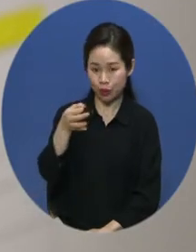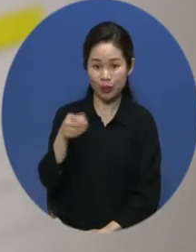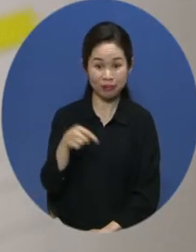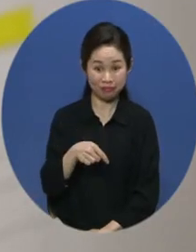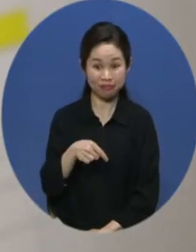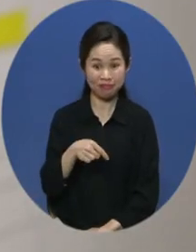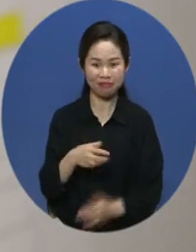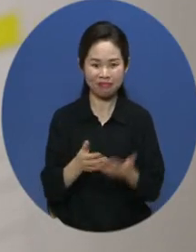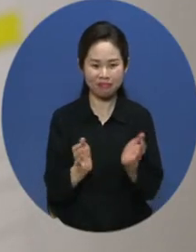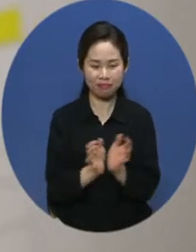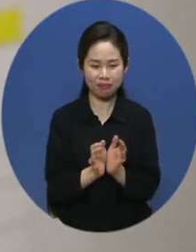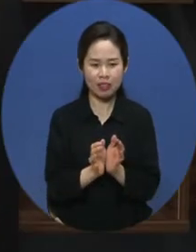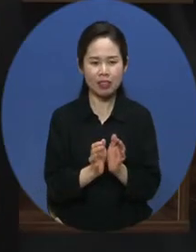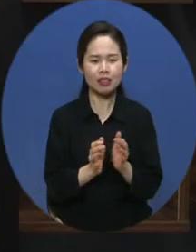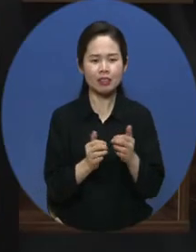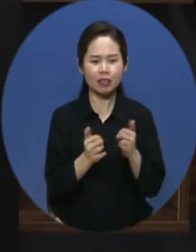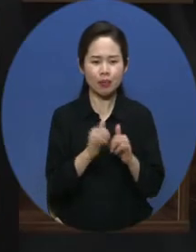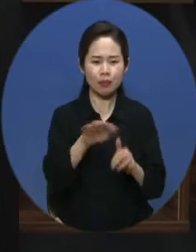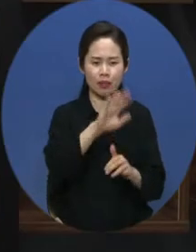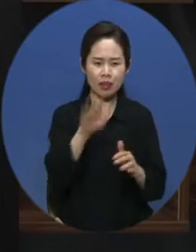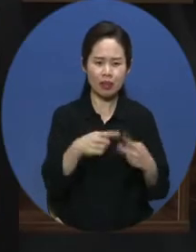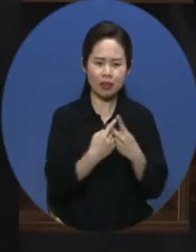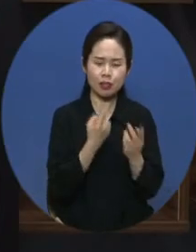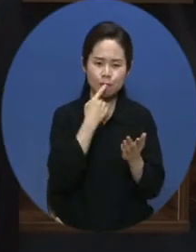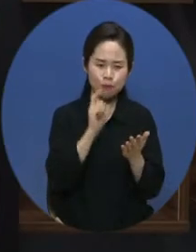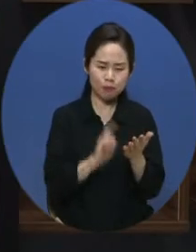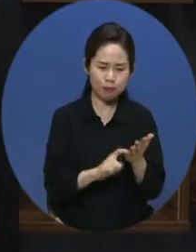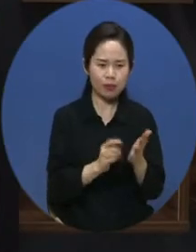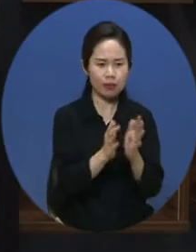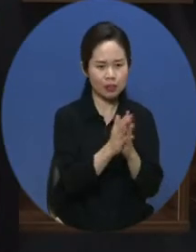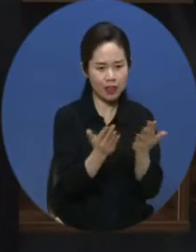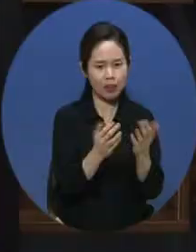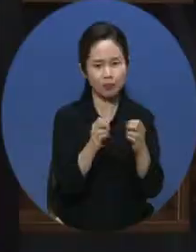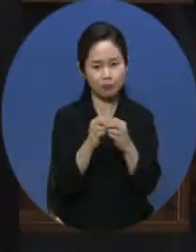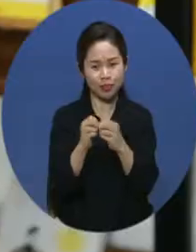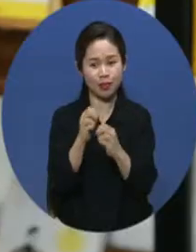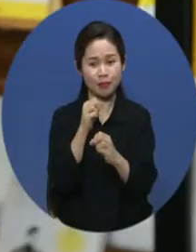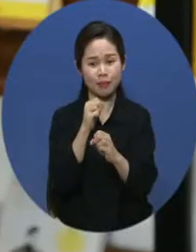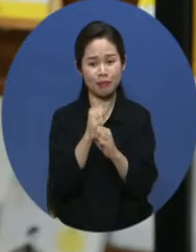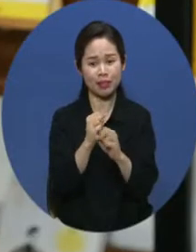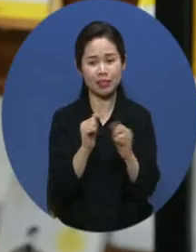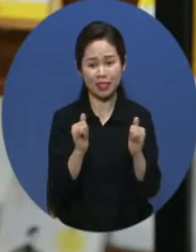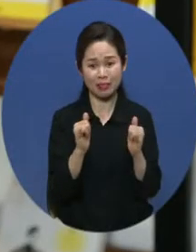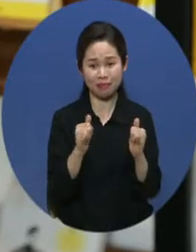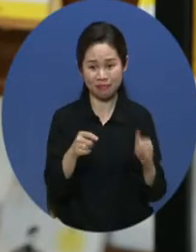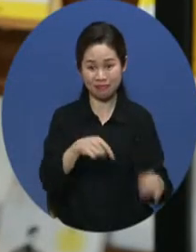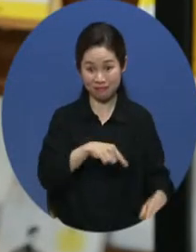모두가 쉽게 이해할 수 있는 책과 글을 만드는 사람들.